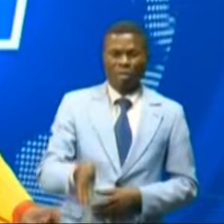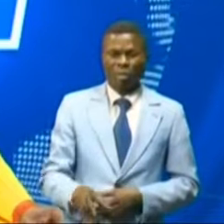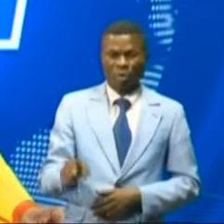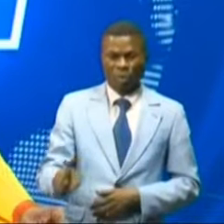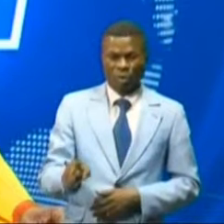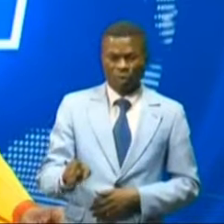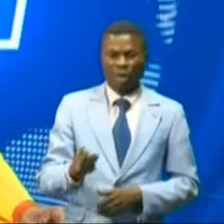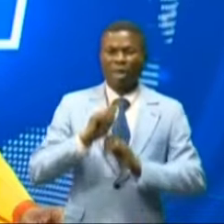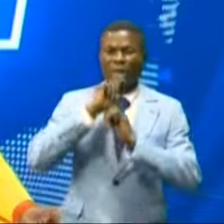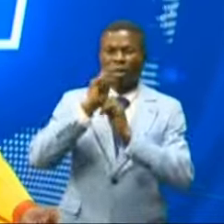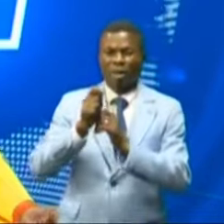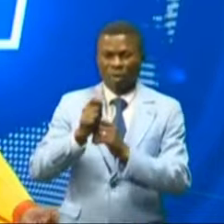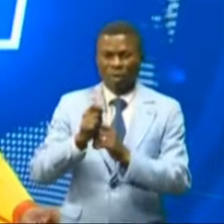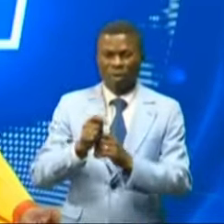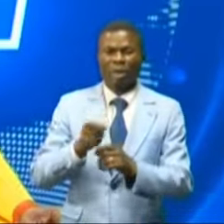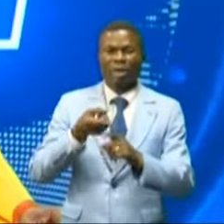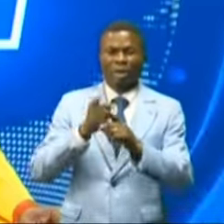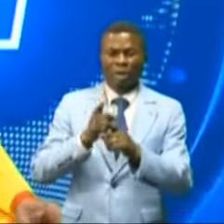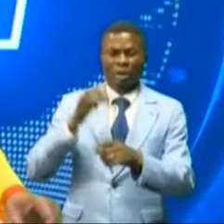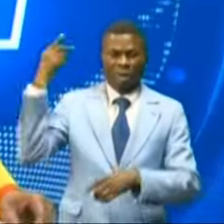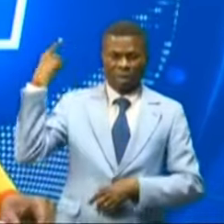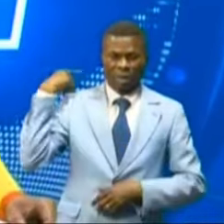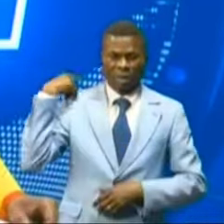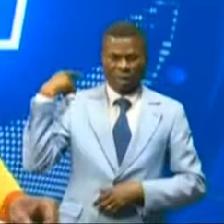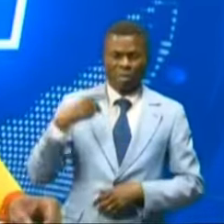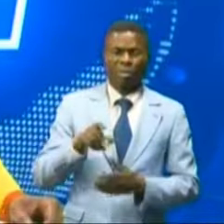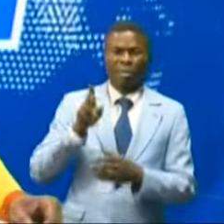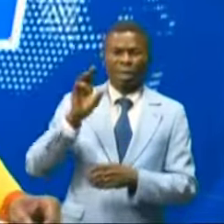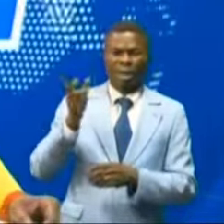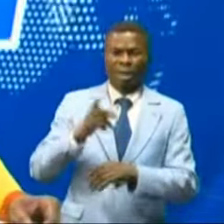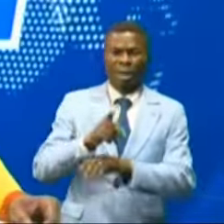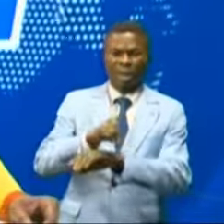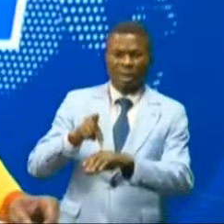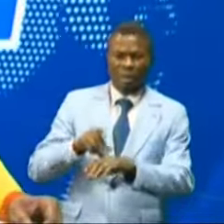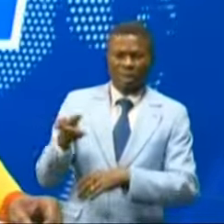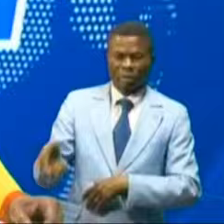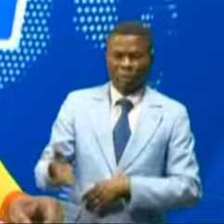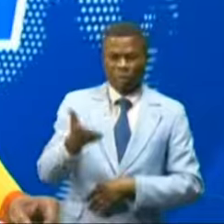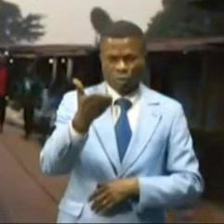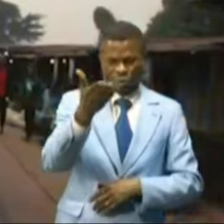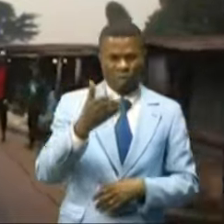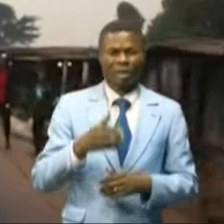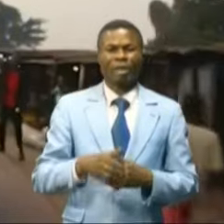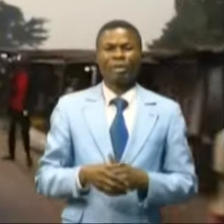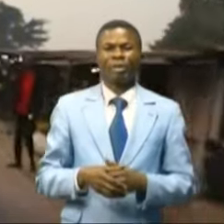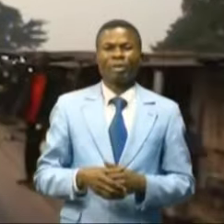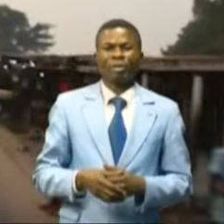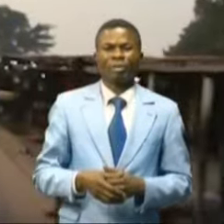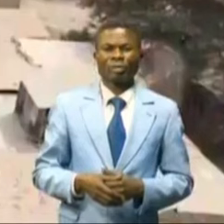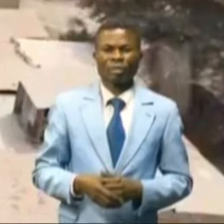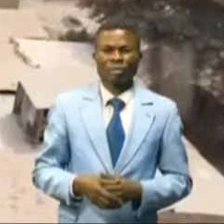C'est une dotation de Didier Moukoko, élu de Kasangoulou. Rodépanda nous en dit un peu plus.